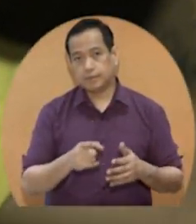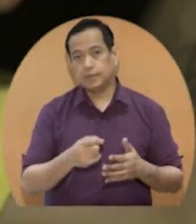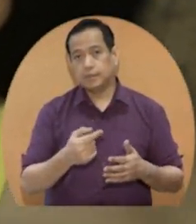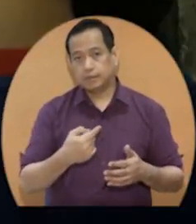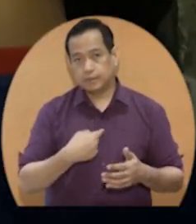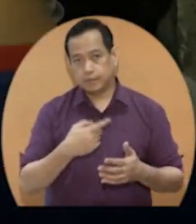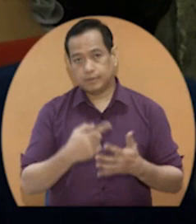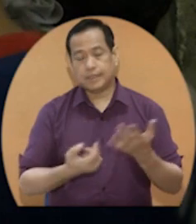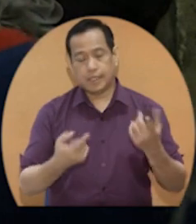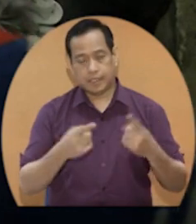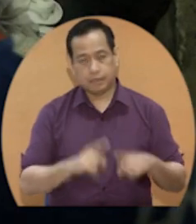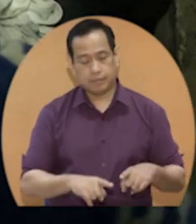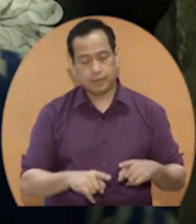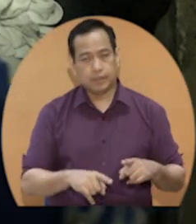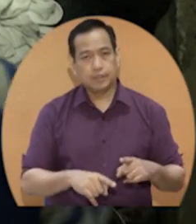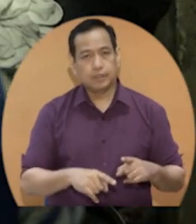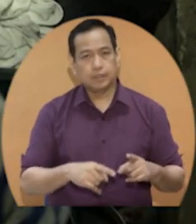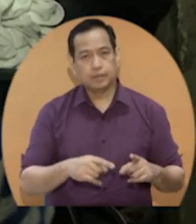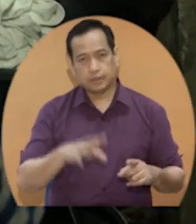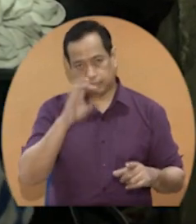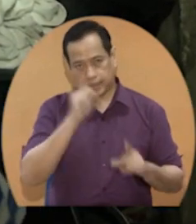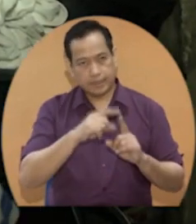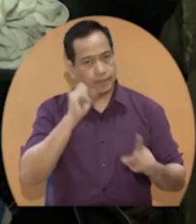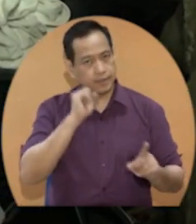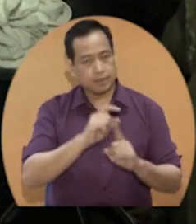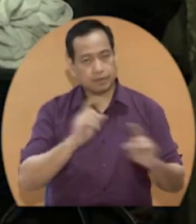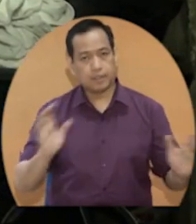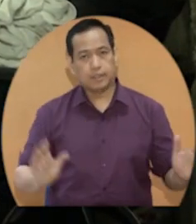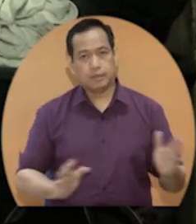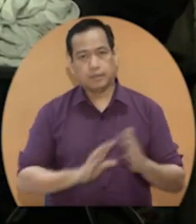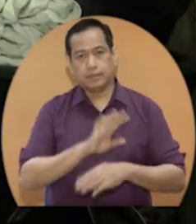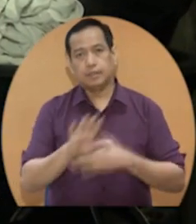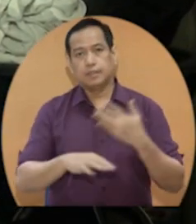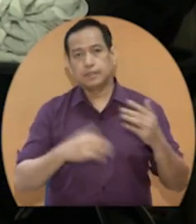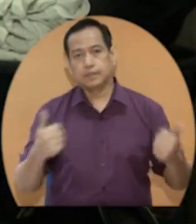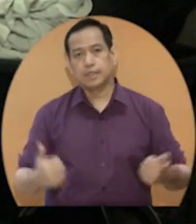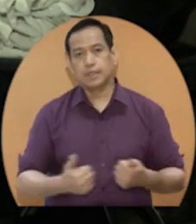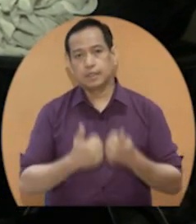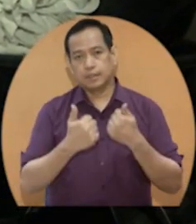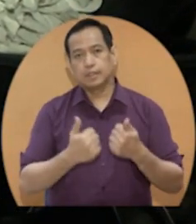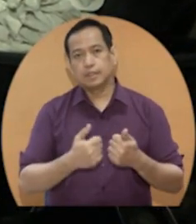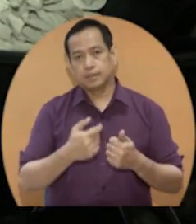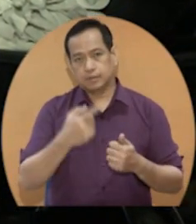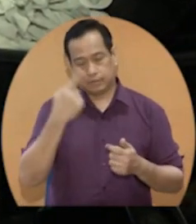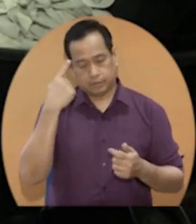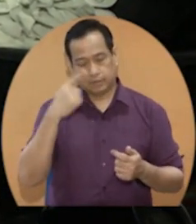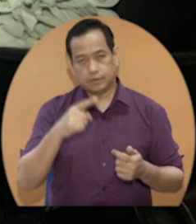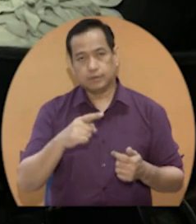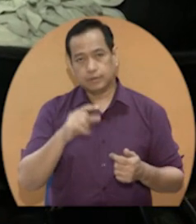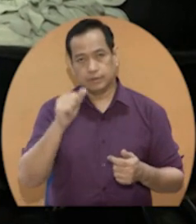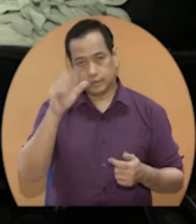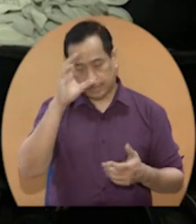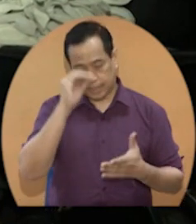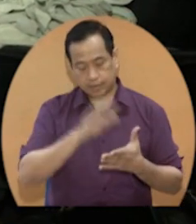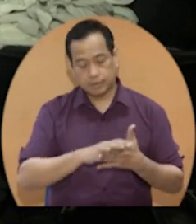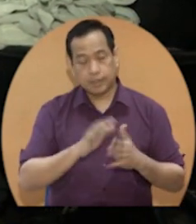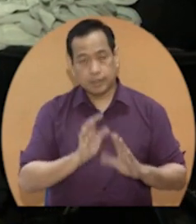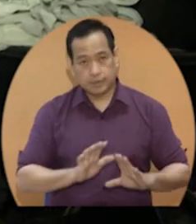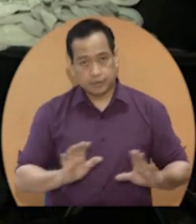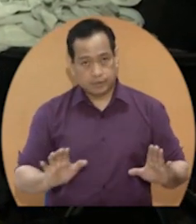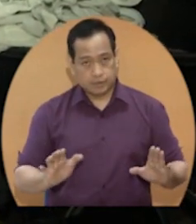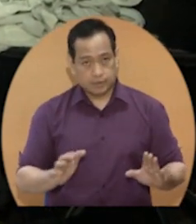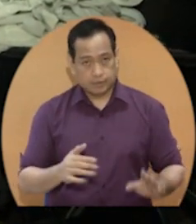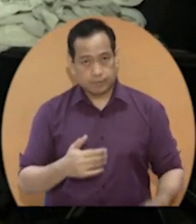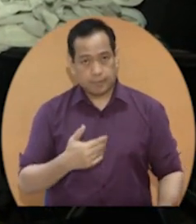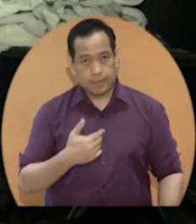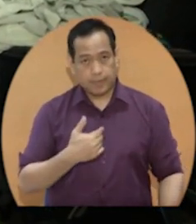kapatid. Haharapin niya ang kanyang mga pagsubok alang-alang sa kanyang asawa at mga anak. Lakas loob